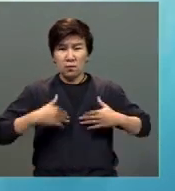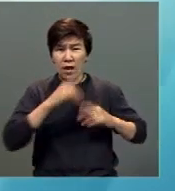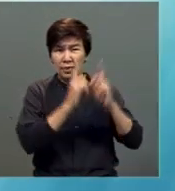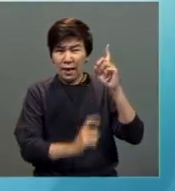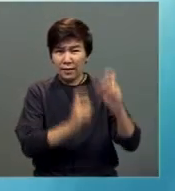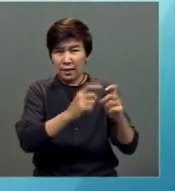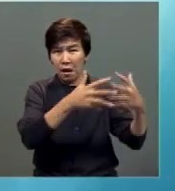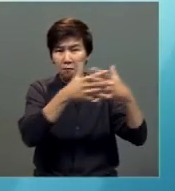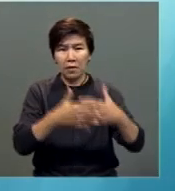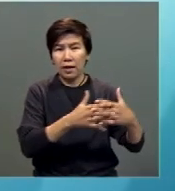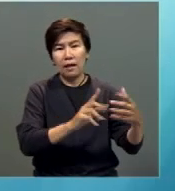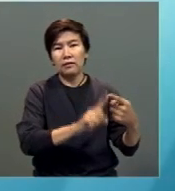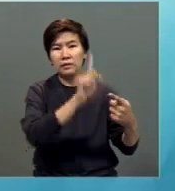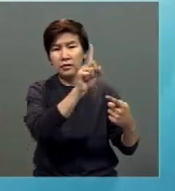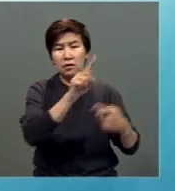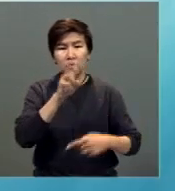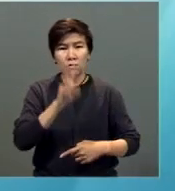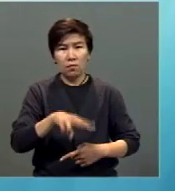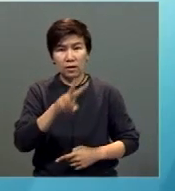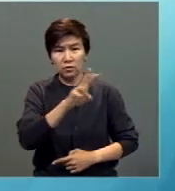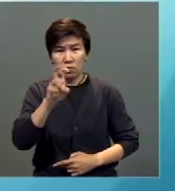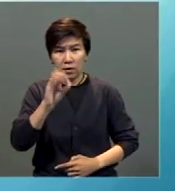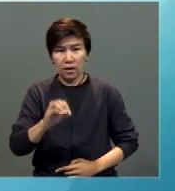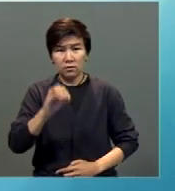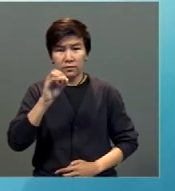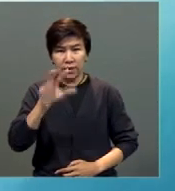นะครับแล้วก็ส่วนการเสียชีวิตสาระเมดการเชื่อมเป็นอันดับ1นะครับ2193